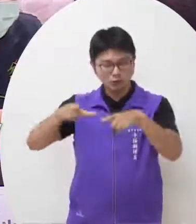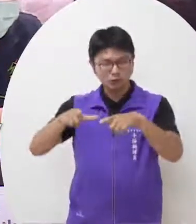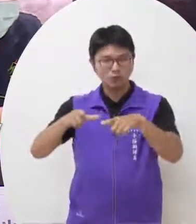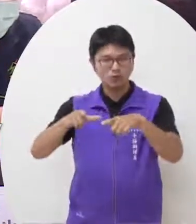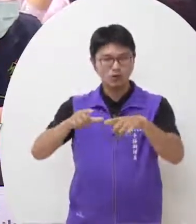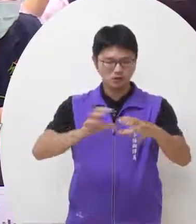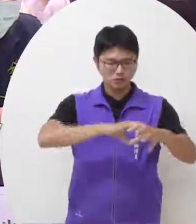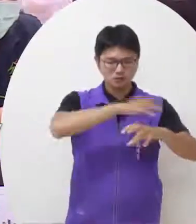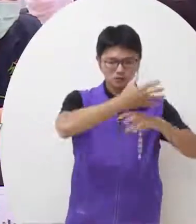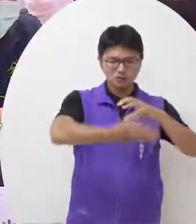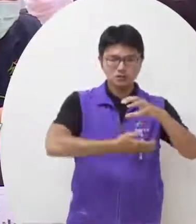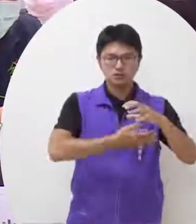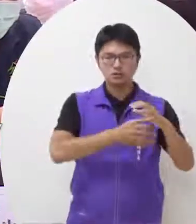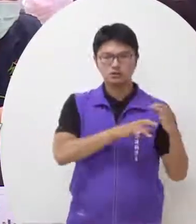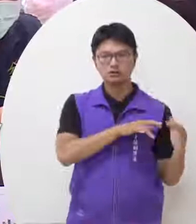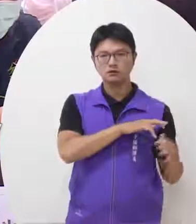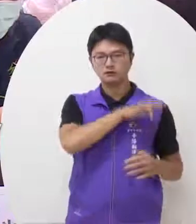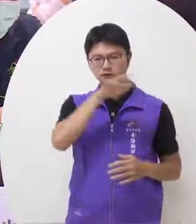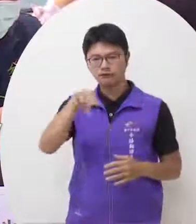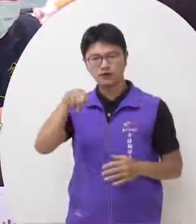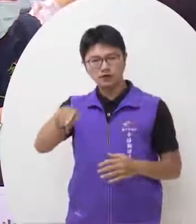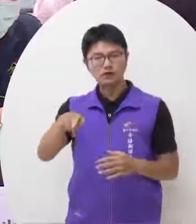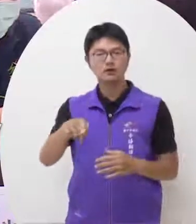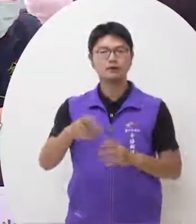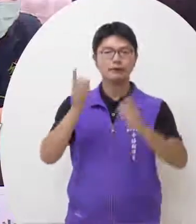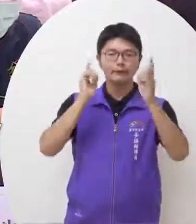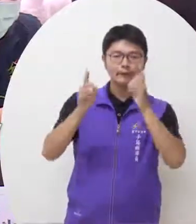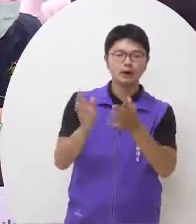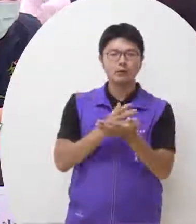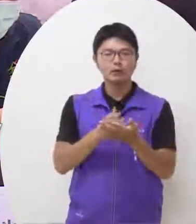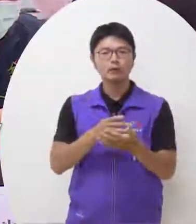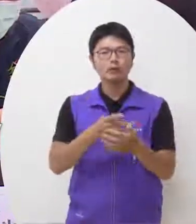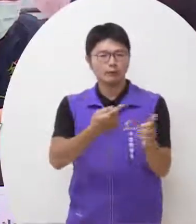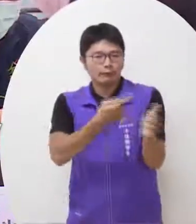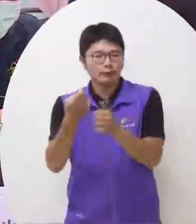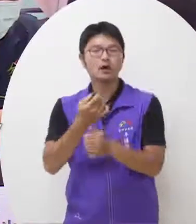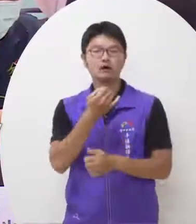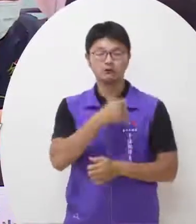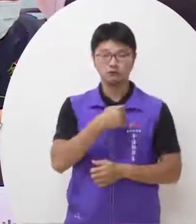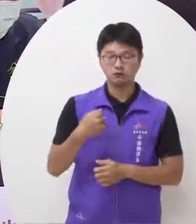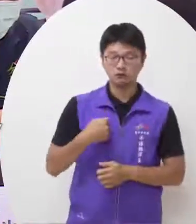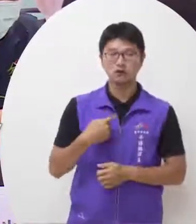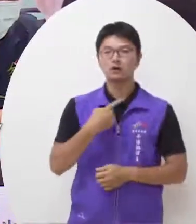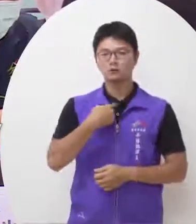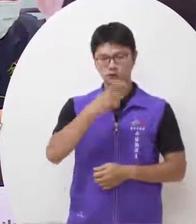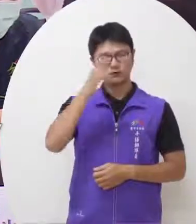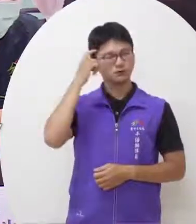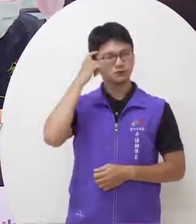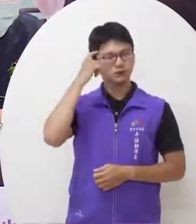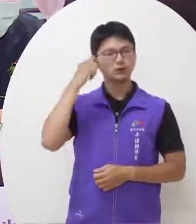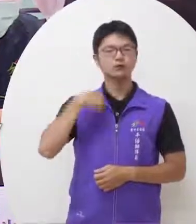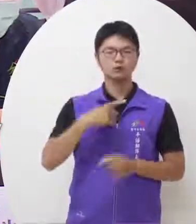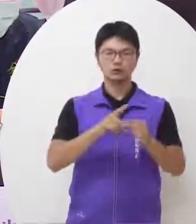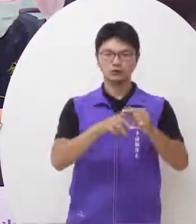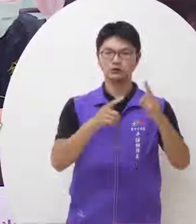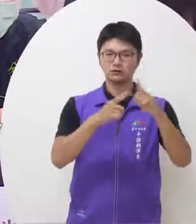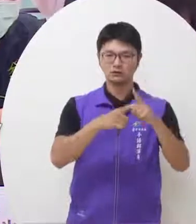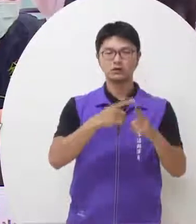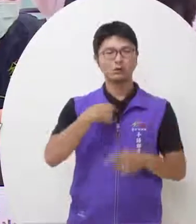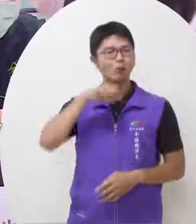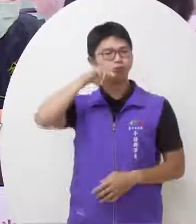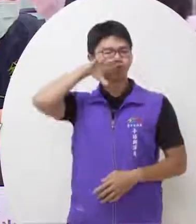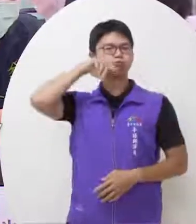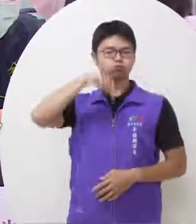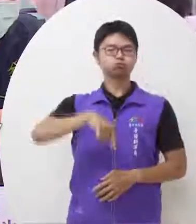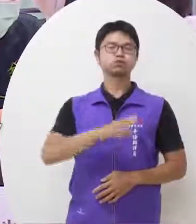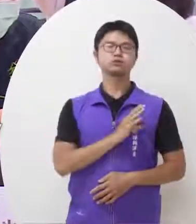有世界上每个人百年的记录？我也希望我们台中，我身为台中人，我荣耀台中，所以我也